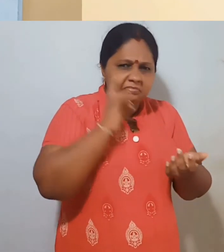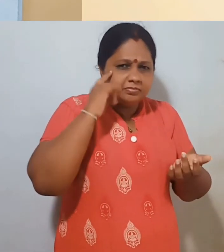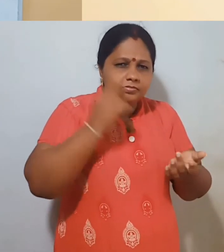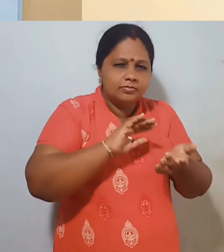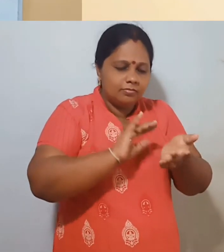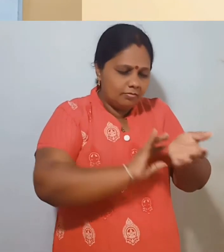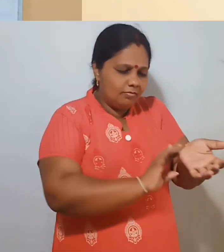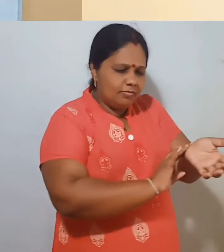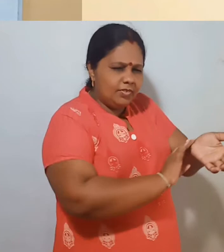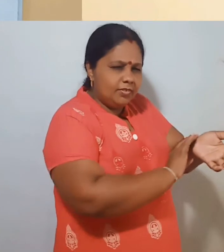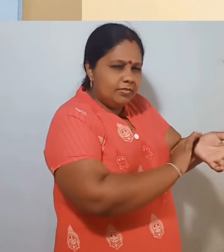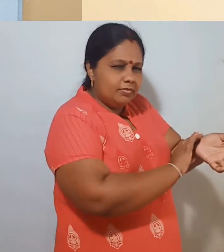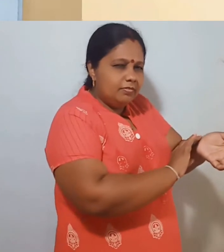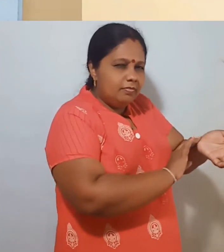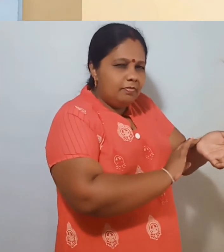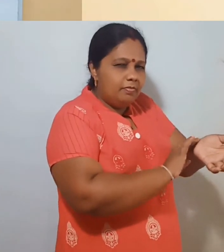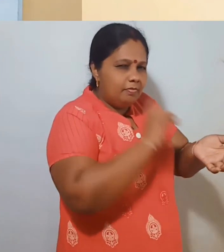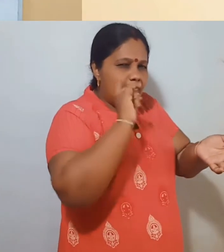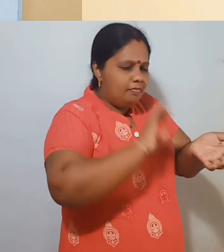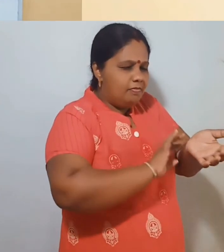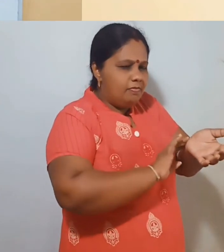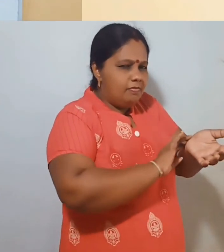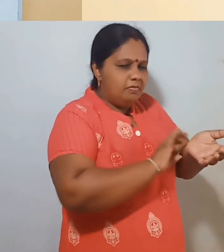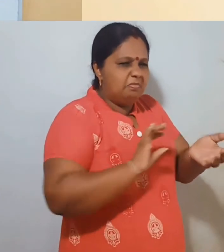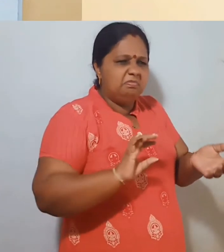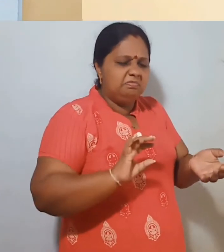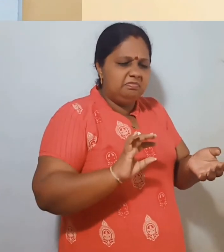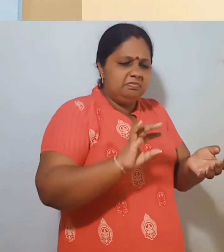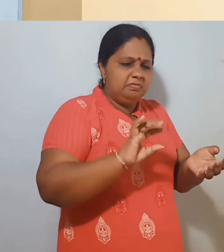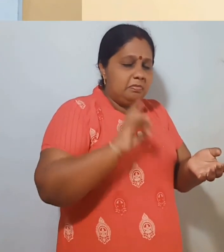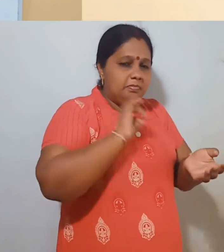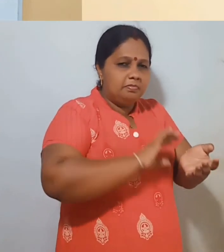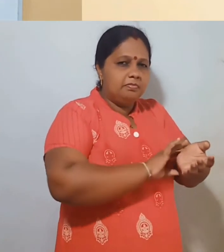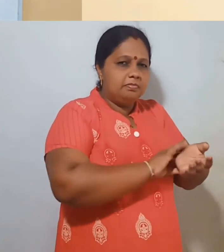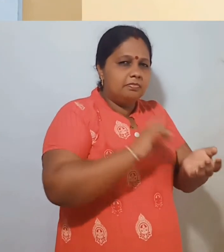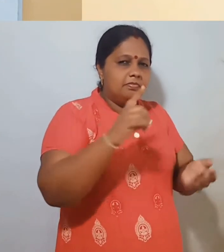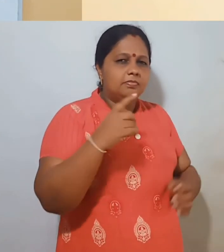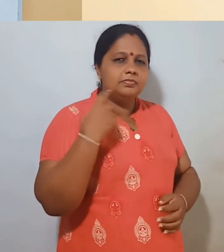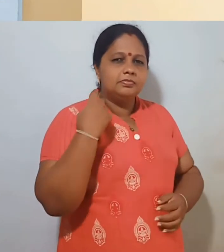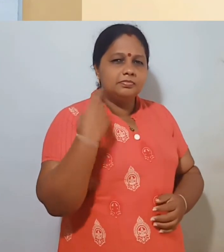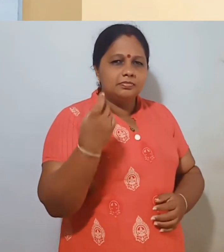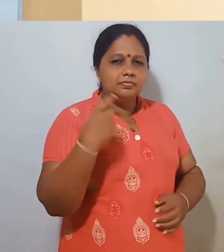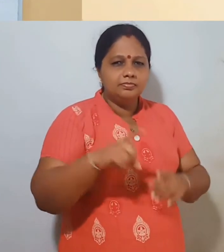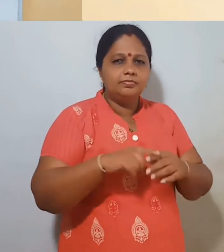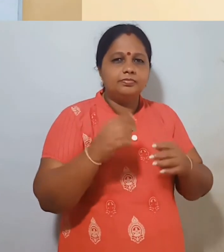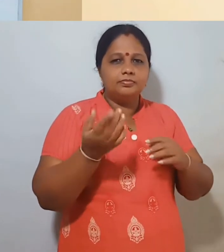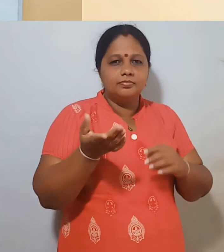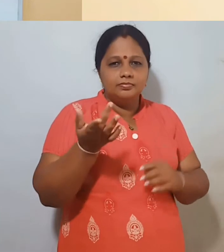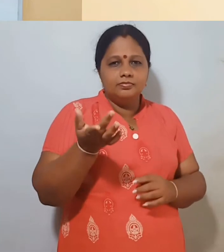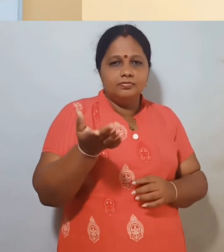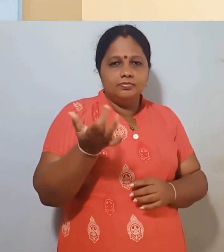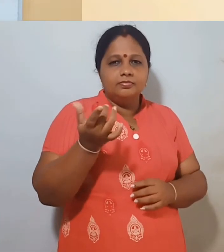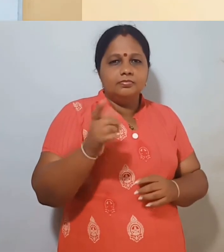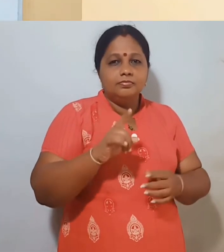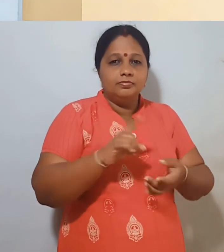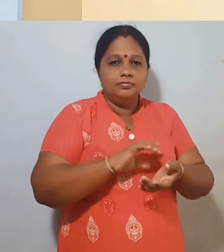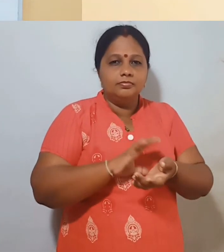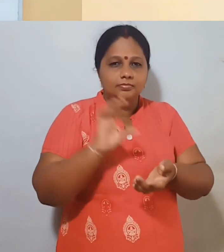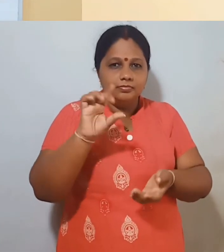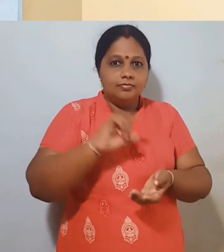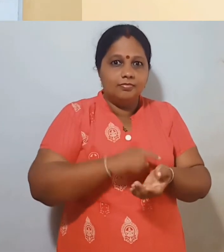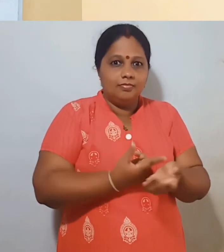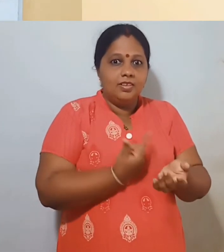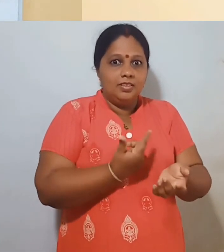அதுல ஏதோ ஒரு இடத்துல உங்களோட விரல்ல வந்து ஏதோ ஒன்று தட்டி போற மாதிரி ஒரு ஃபீலிங் இருக்கு. அந்த இடத்தை கொஞ்சம்